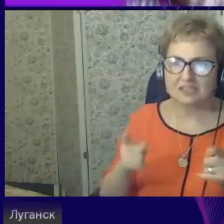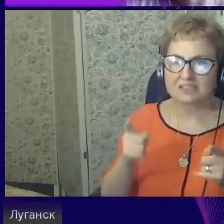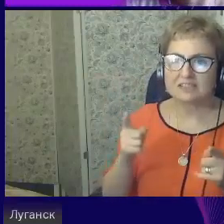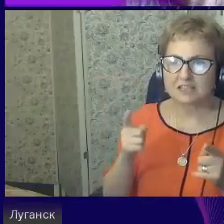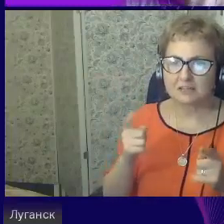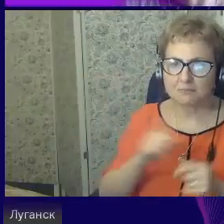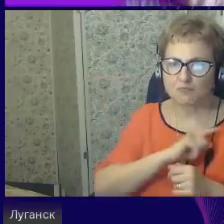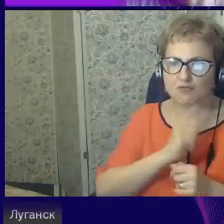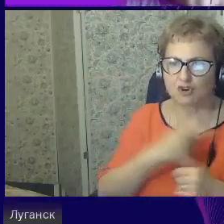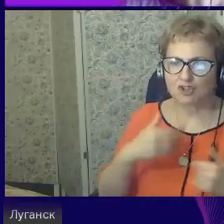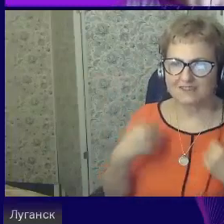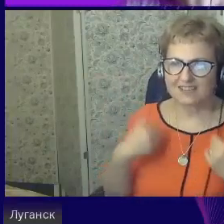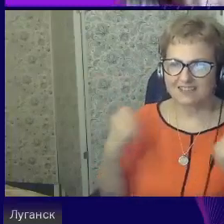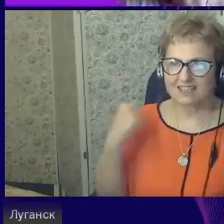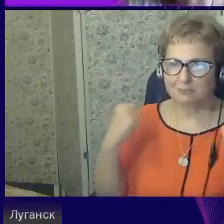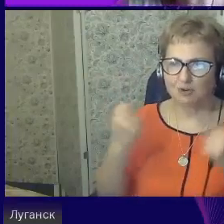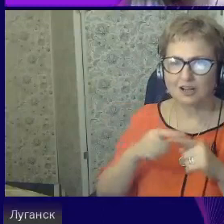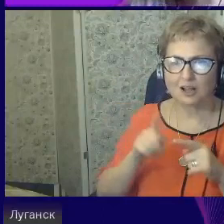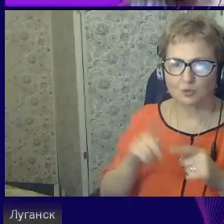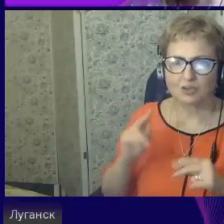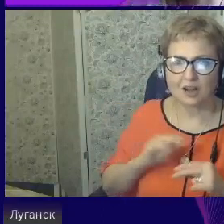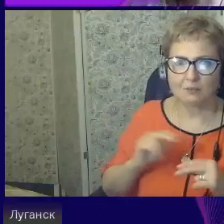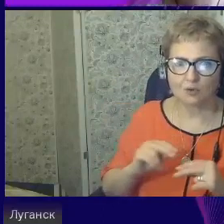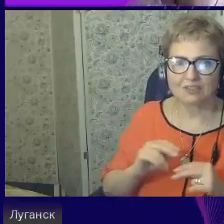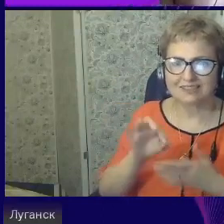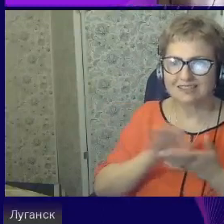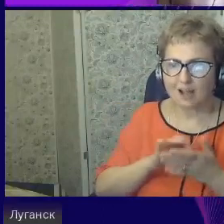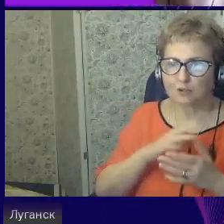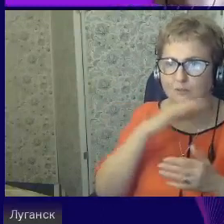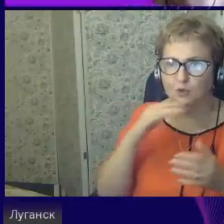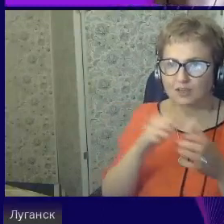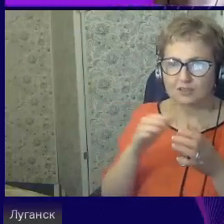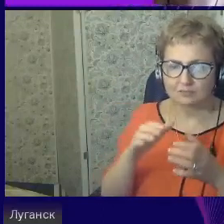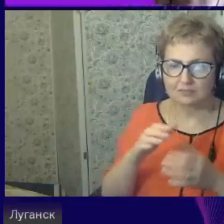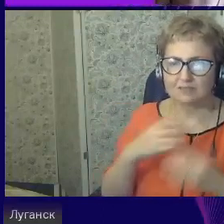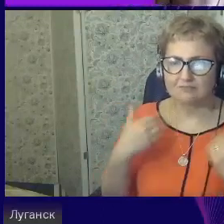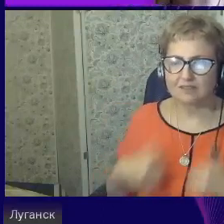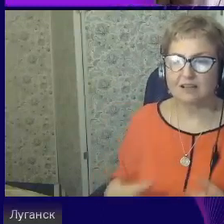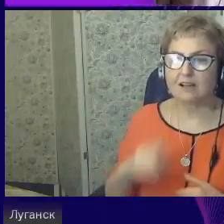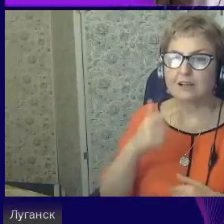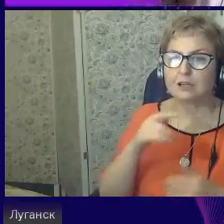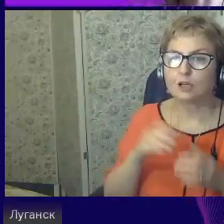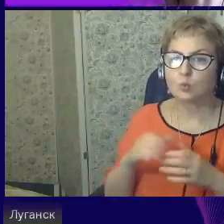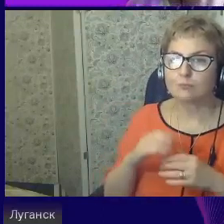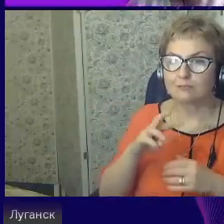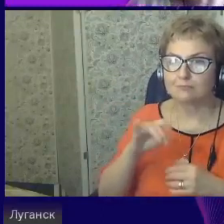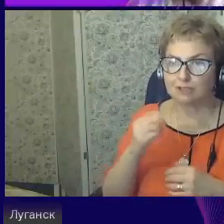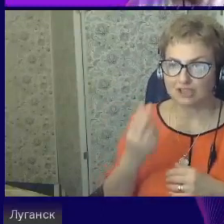действительно мощный, эффективный спорт, который работает сразу со многими группами мышц.